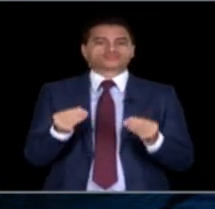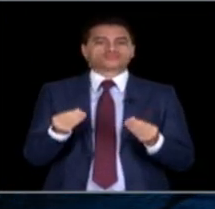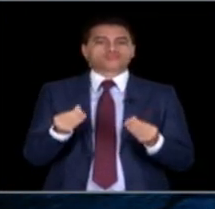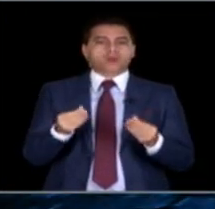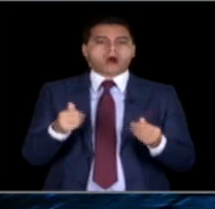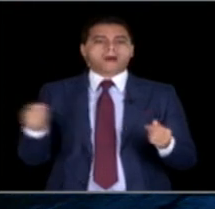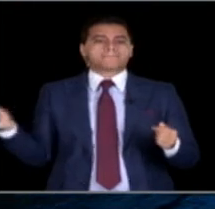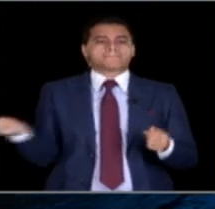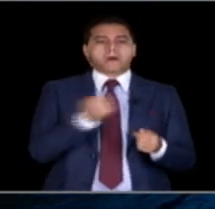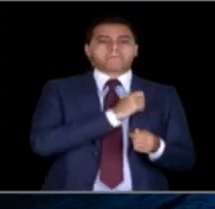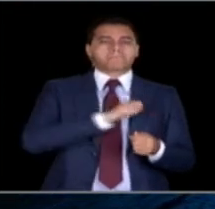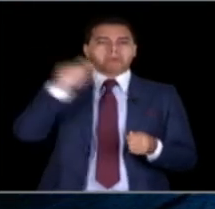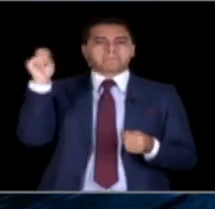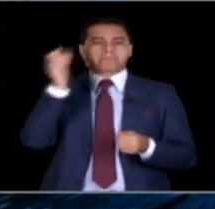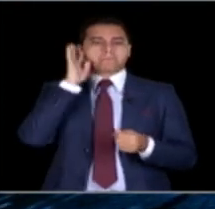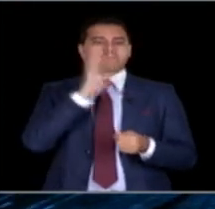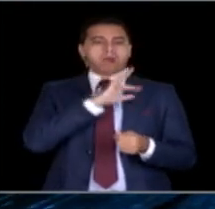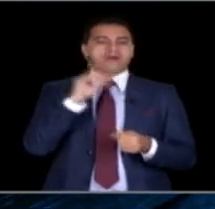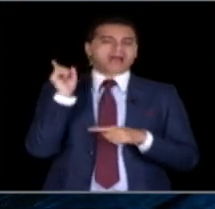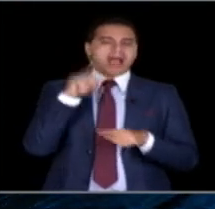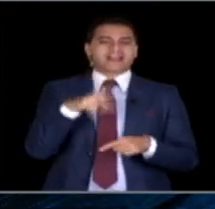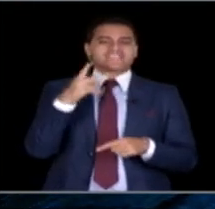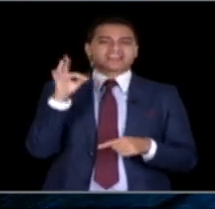الأراضي الترابية حتى عام